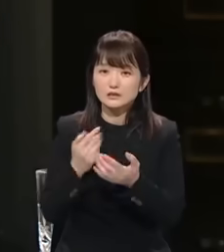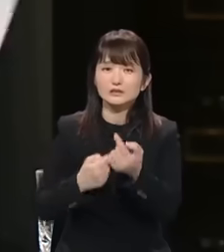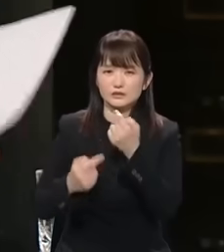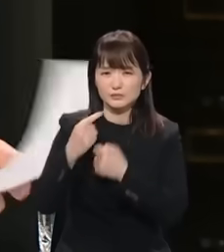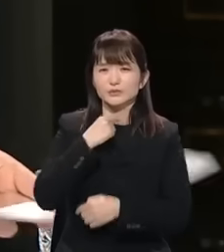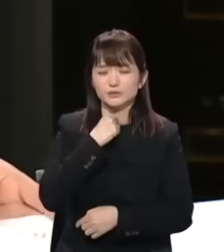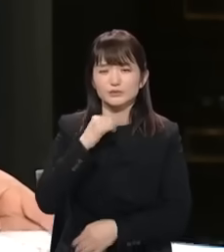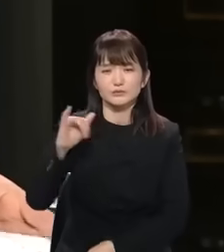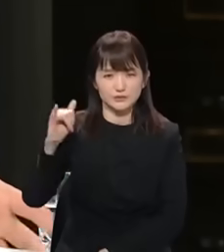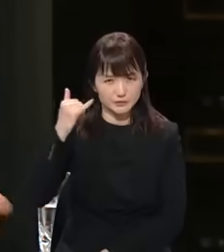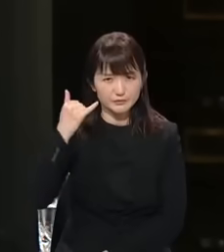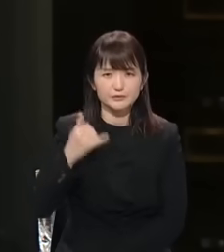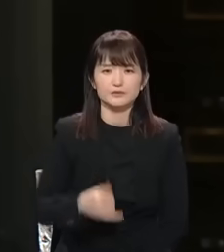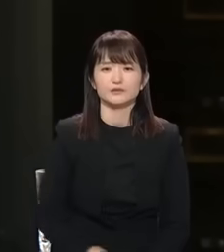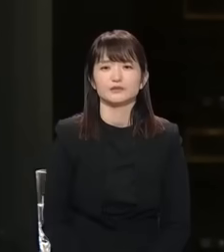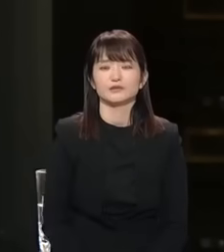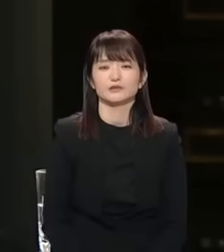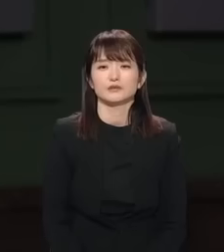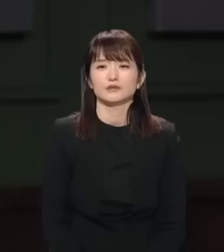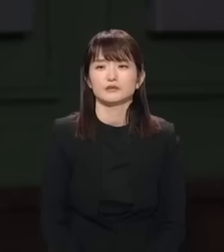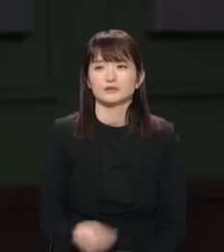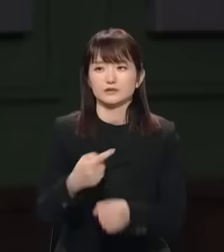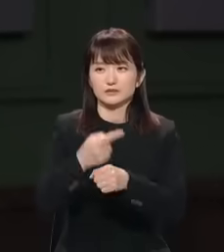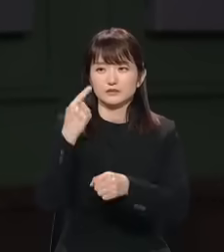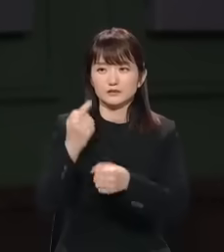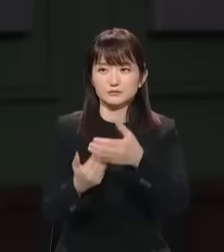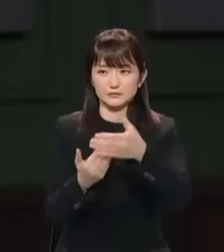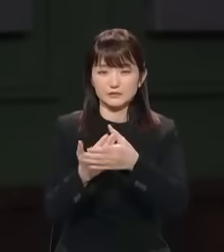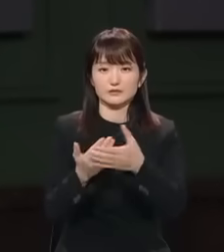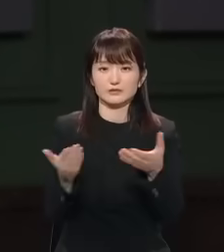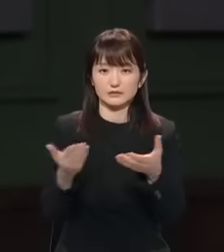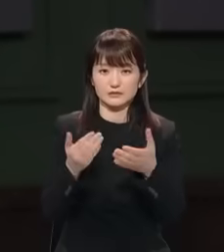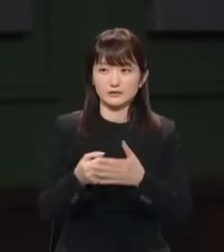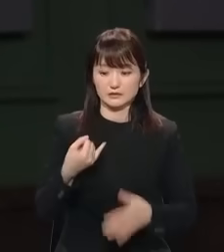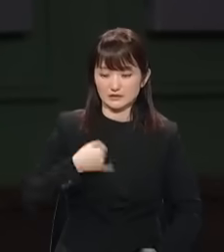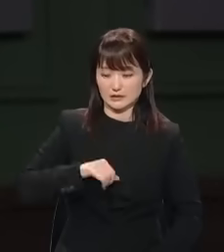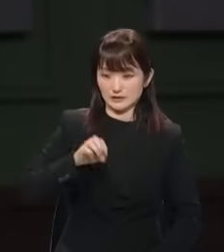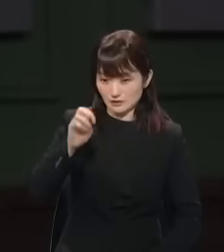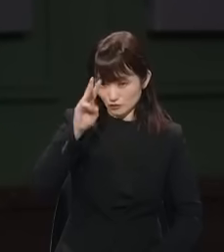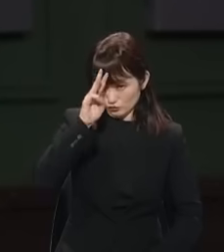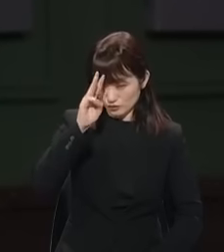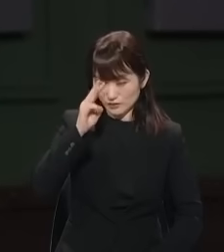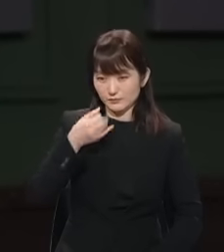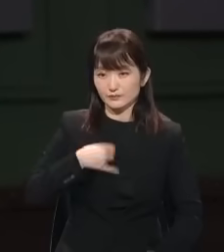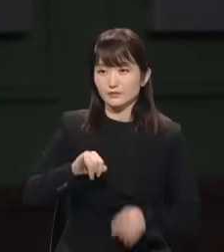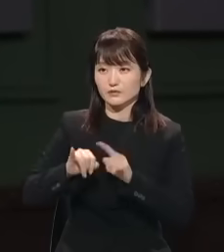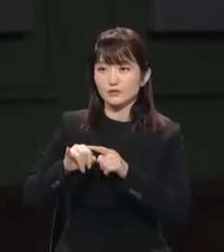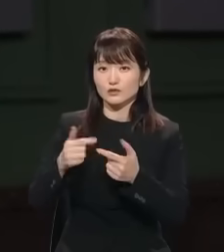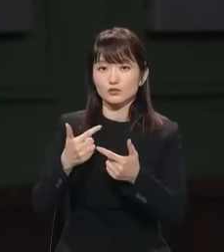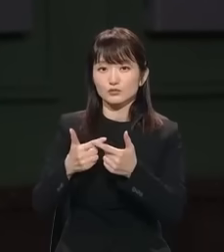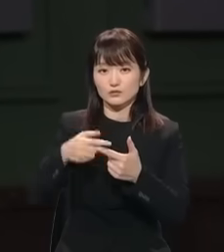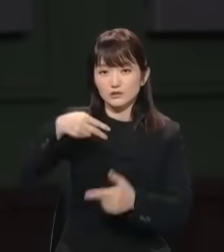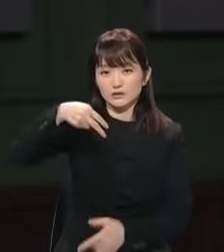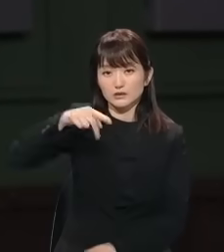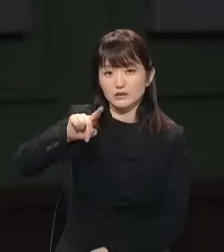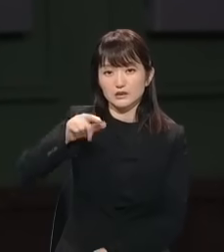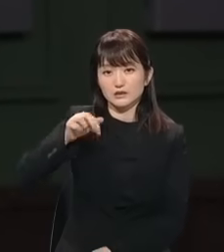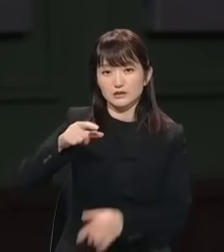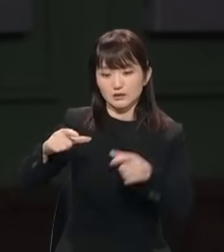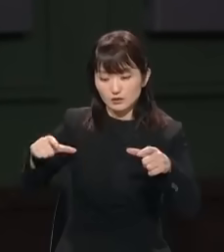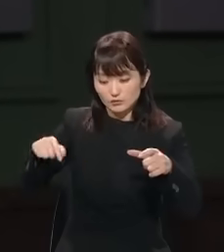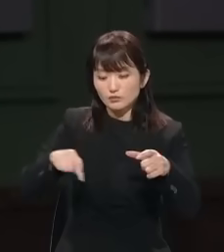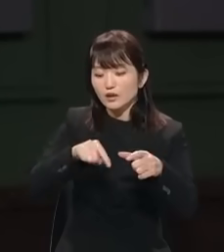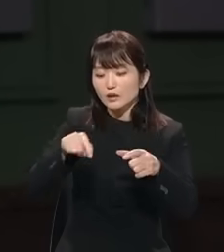싶다면서 연락을 주셨어요네 이게 지난해 벌어진 사건인데 당시의 딸이 중 3위였습니다 부산 사상구에 있는 한 중학교에 다니고